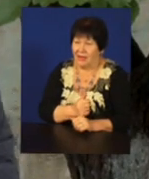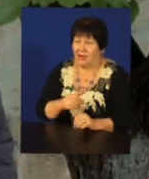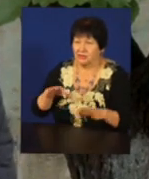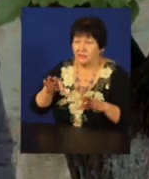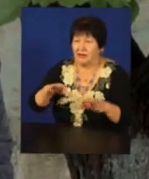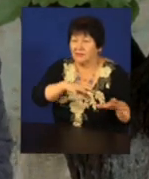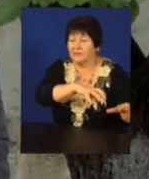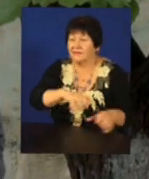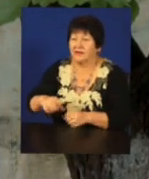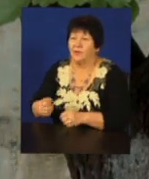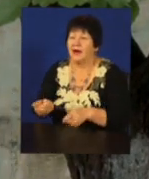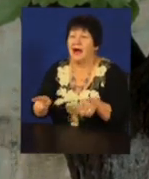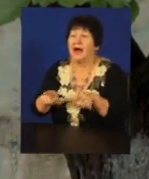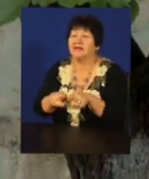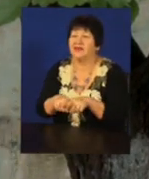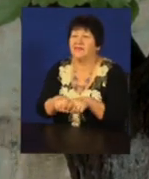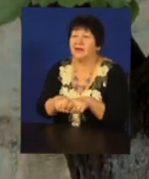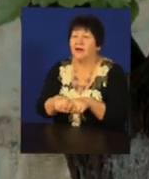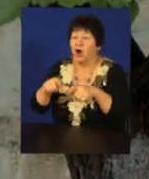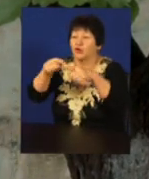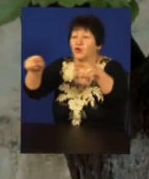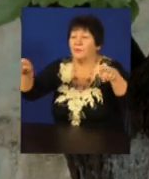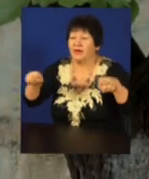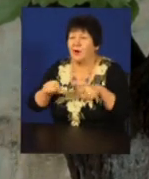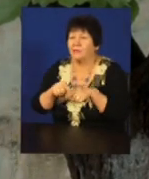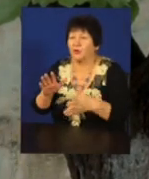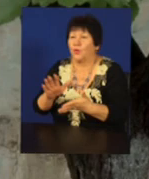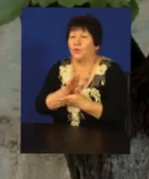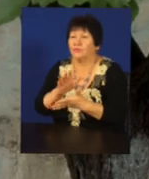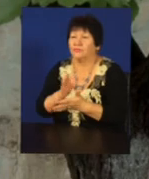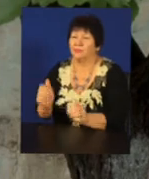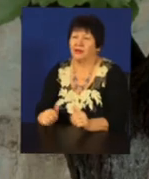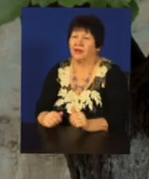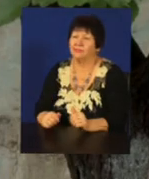încărcăm aceste tomberoane pentru deșeuri.